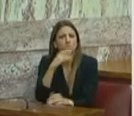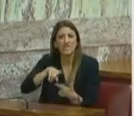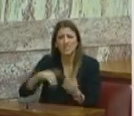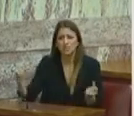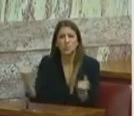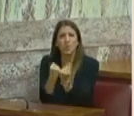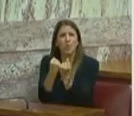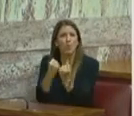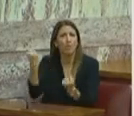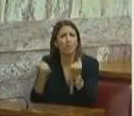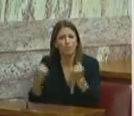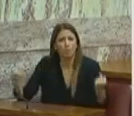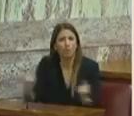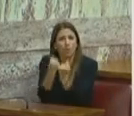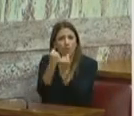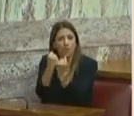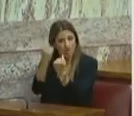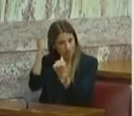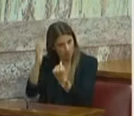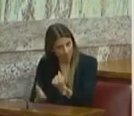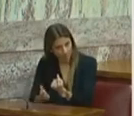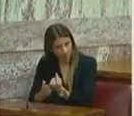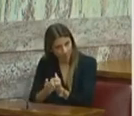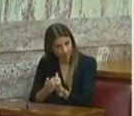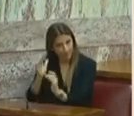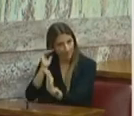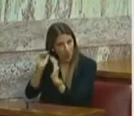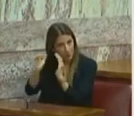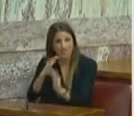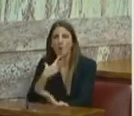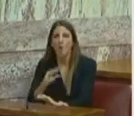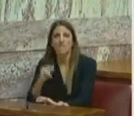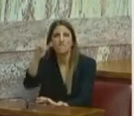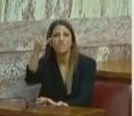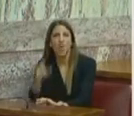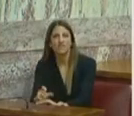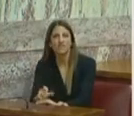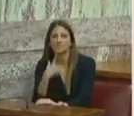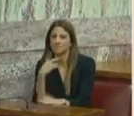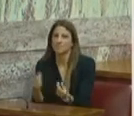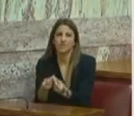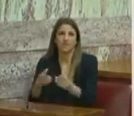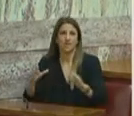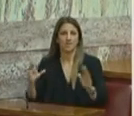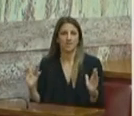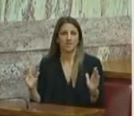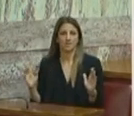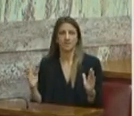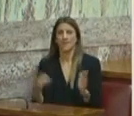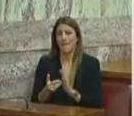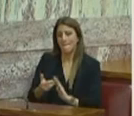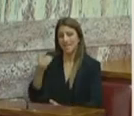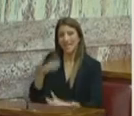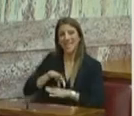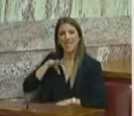τέτοιες διαδικασίες στα 44 χρόνια της δημοκρατίας. Είπε βεβαίως προηγουμένως ο κύριος